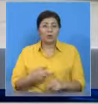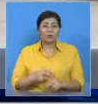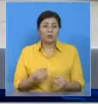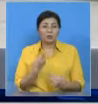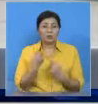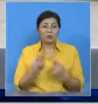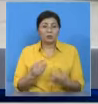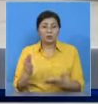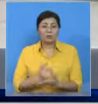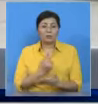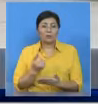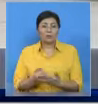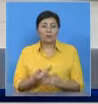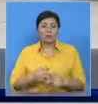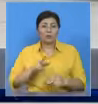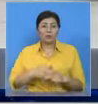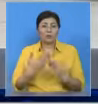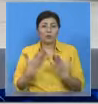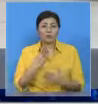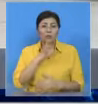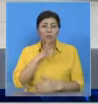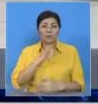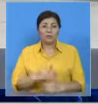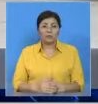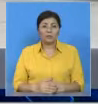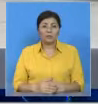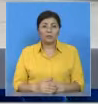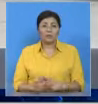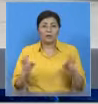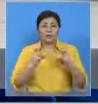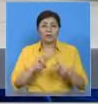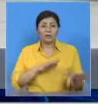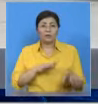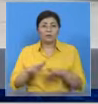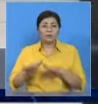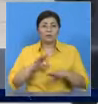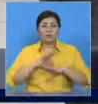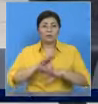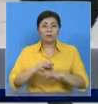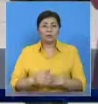жөнүндө биздерде бирлешип, азыркы таңда рейдтик иш-чаралар жүргүзүлүүдө жолоочулар поезддарында.